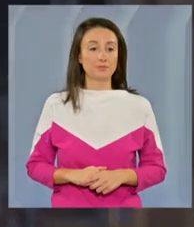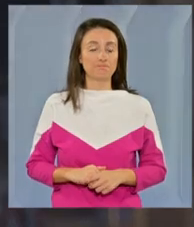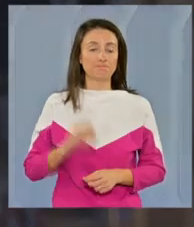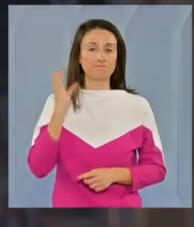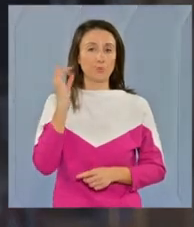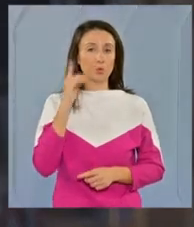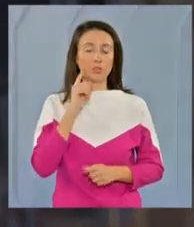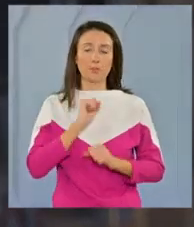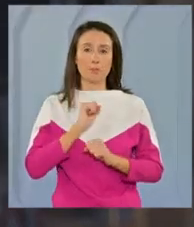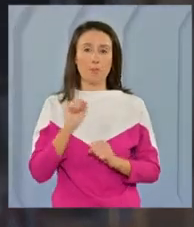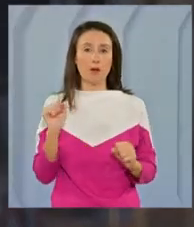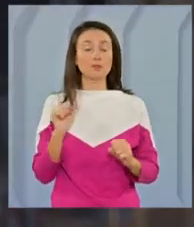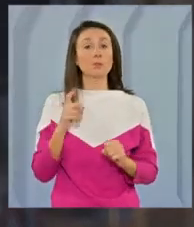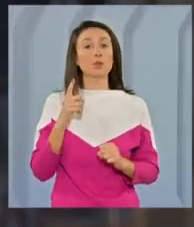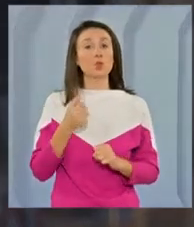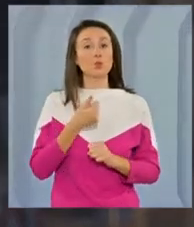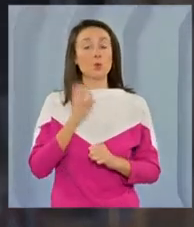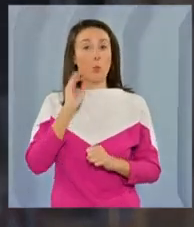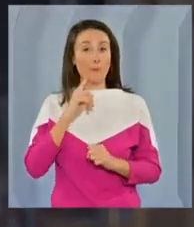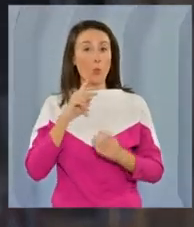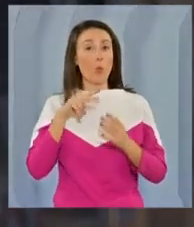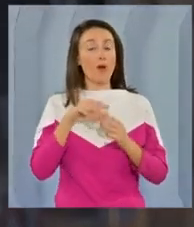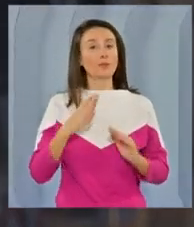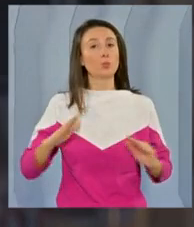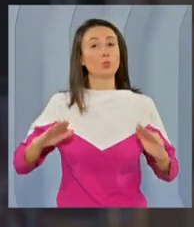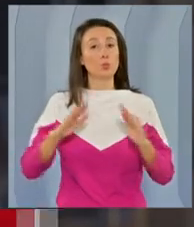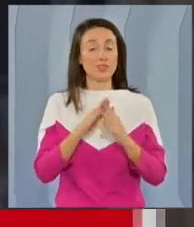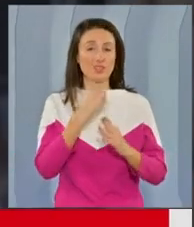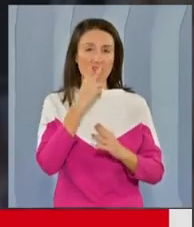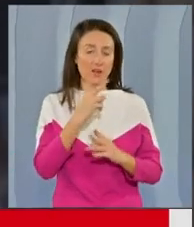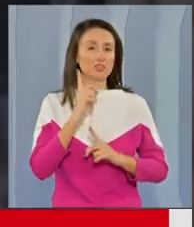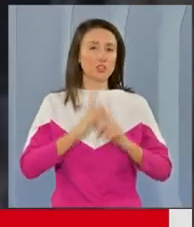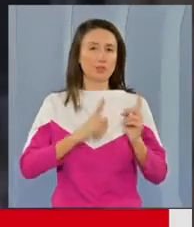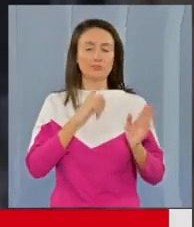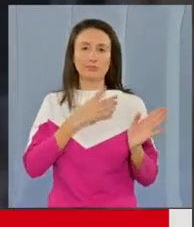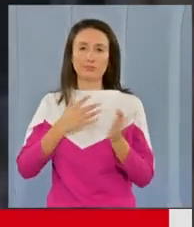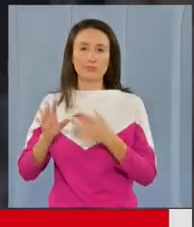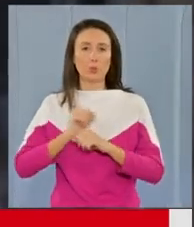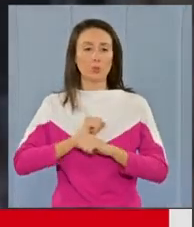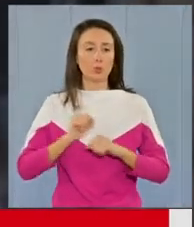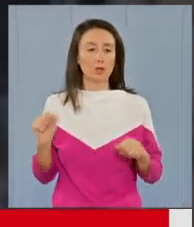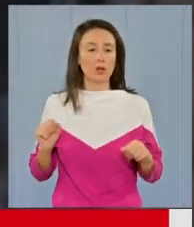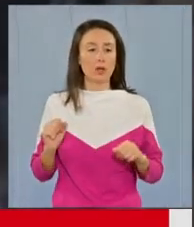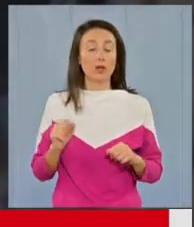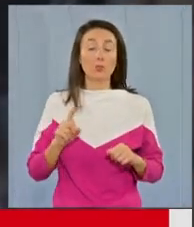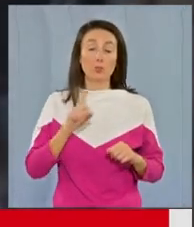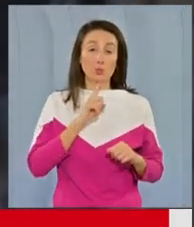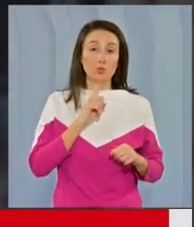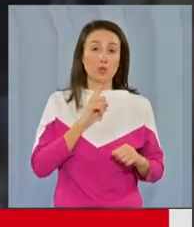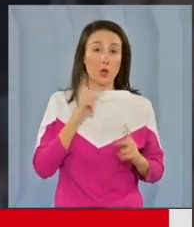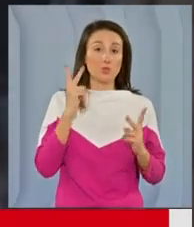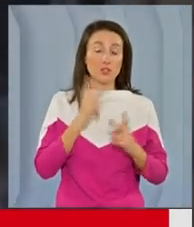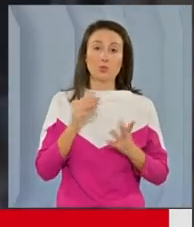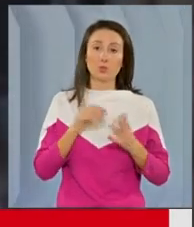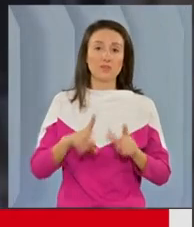Inconștiența dusă la extrem, sute de oameni care au urcat pe munte să vadă Sfinxul în ciuda viscolului puternic, puțini au realizat că